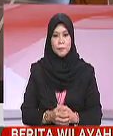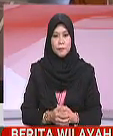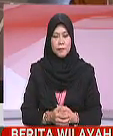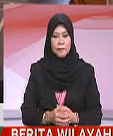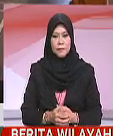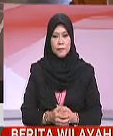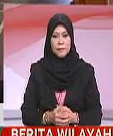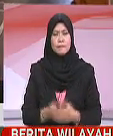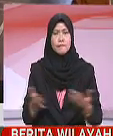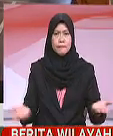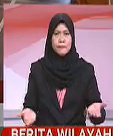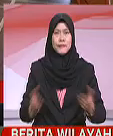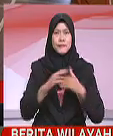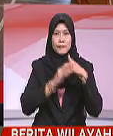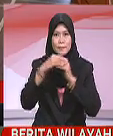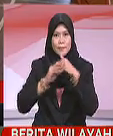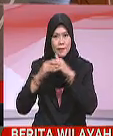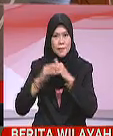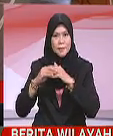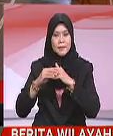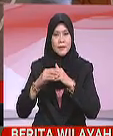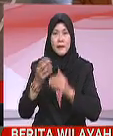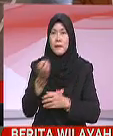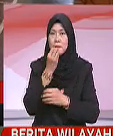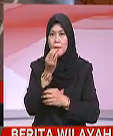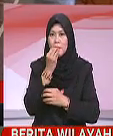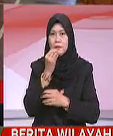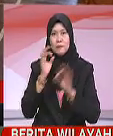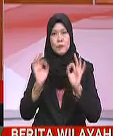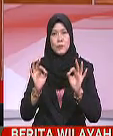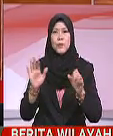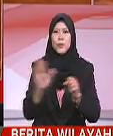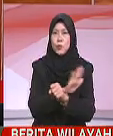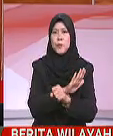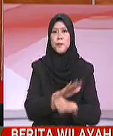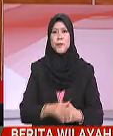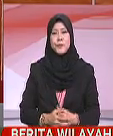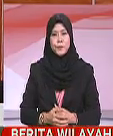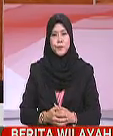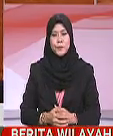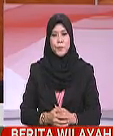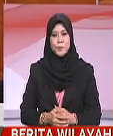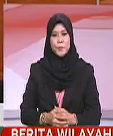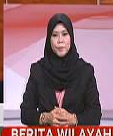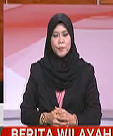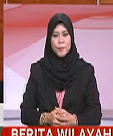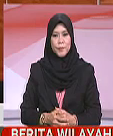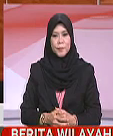bagus, lebih selesa, lebih selesa. So bekalan makanan bekalan pun cukup. Setakat tu